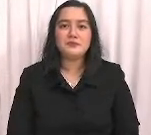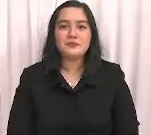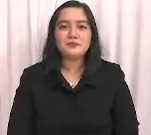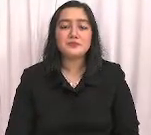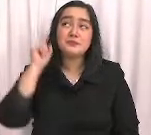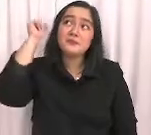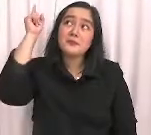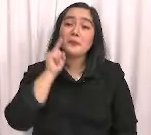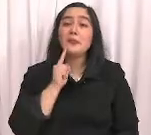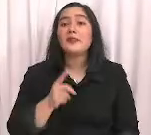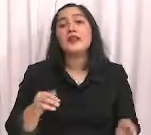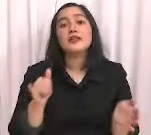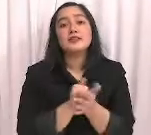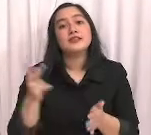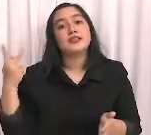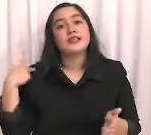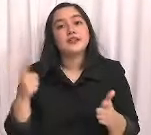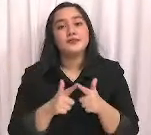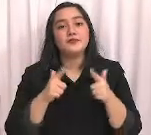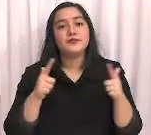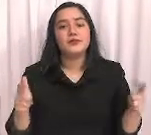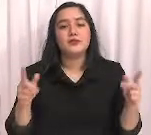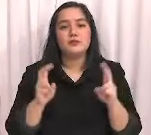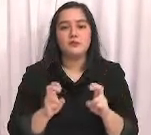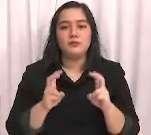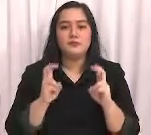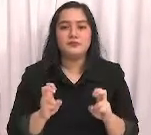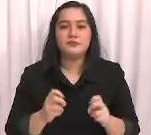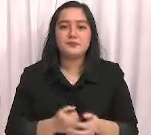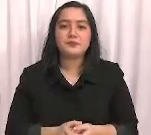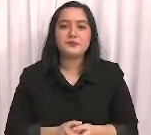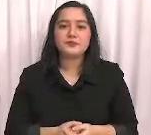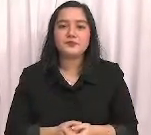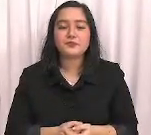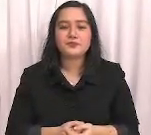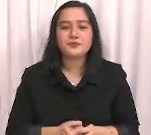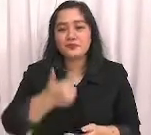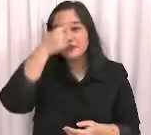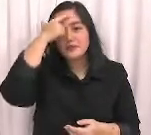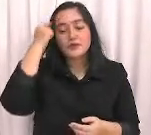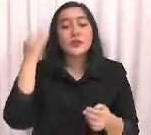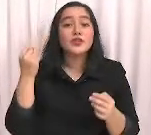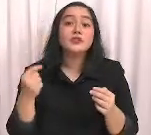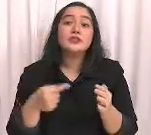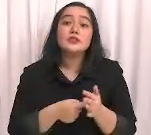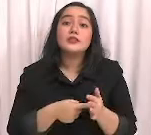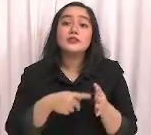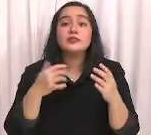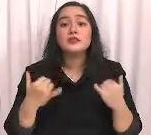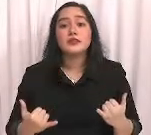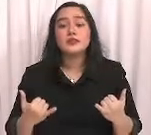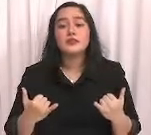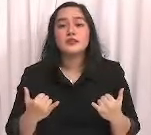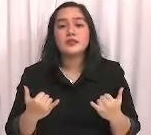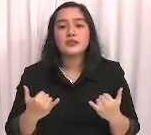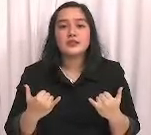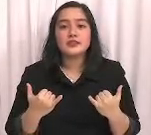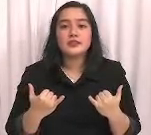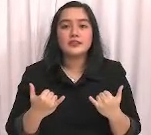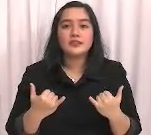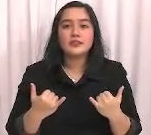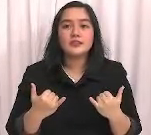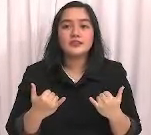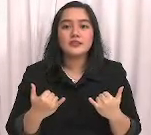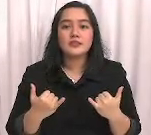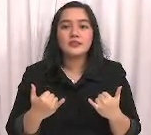yung tatalakayin natin ngayon. At ito'y patungkol sapagkat itong araw ng Tuesday ay ito po'y